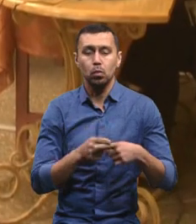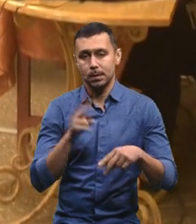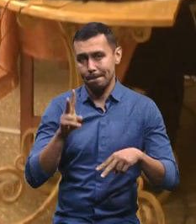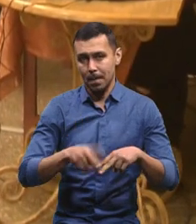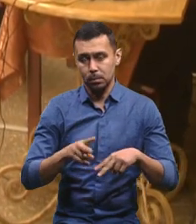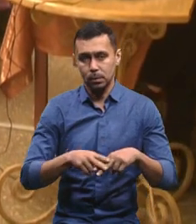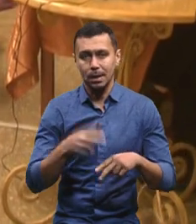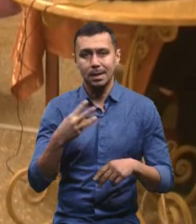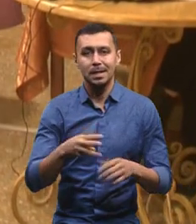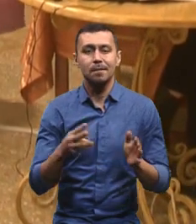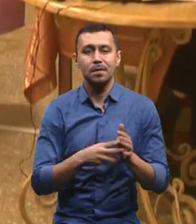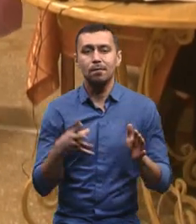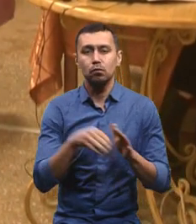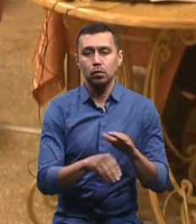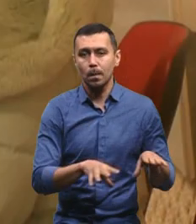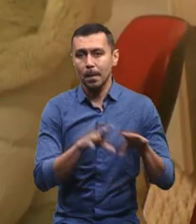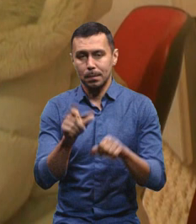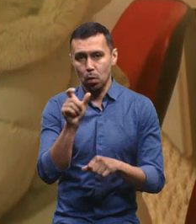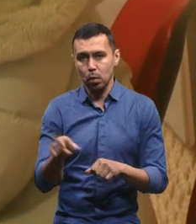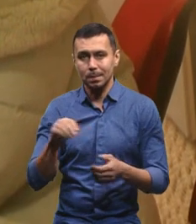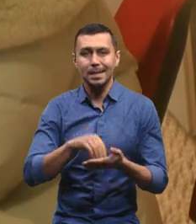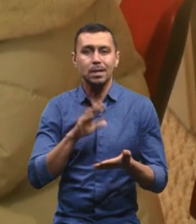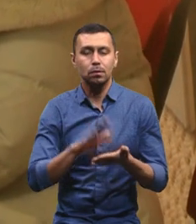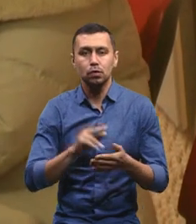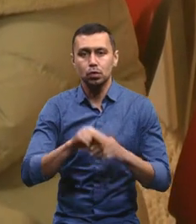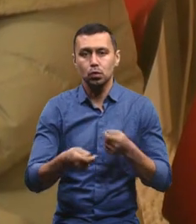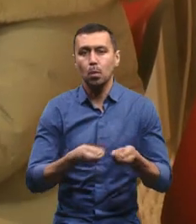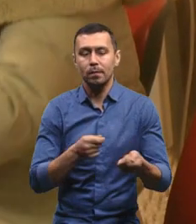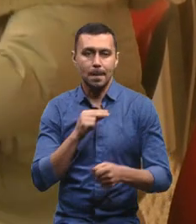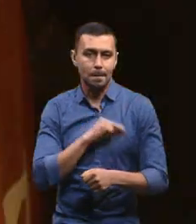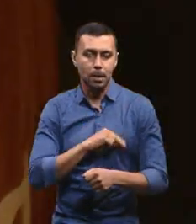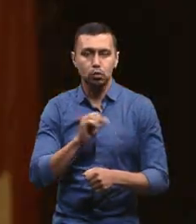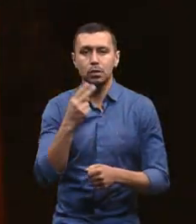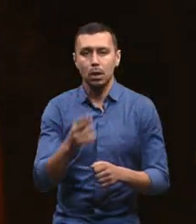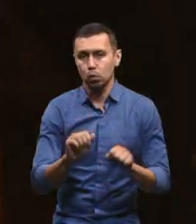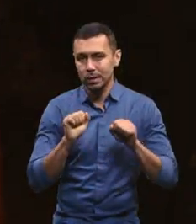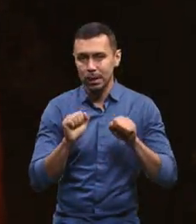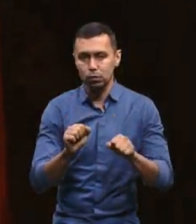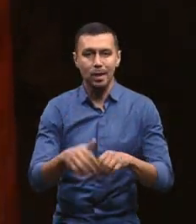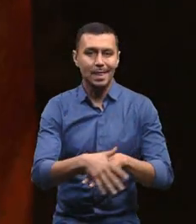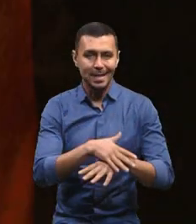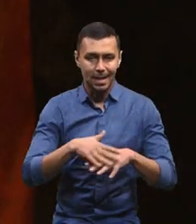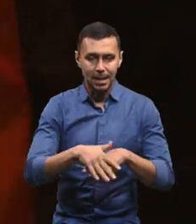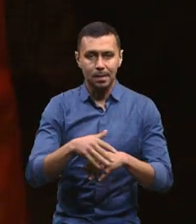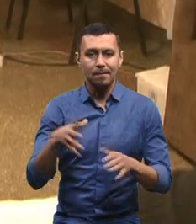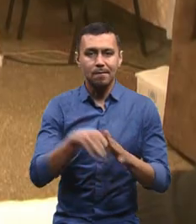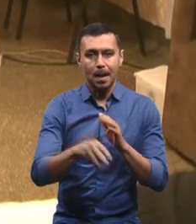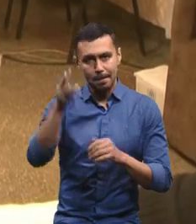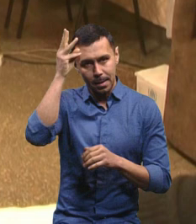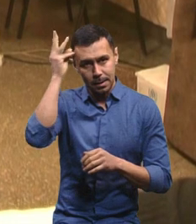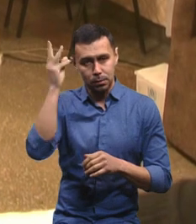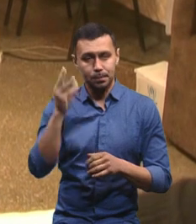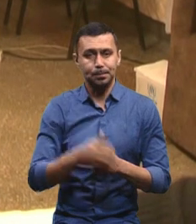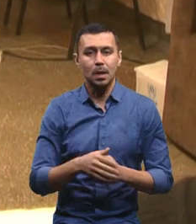38 тисяч внутрішньо переміщених осіб зареєстровані через управління праці та соціального захисту населення Хмельницький громаді